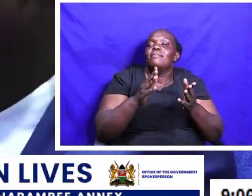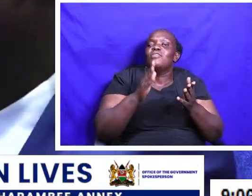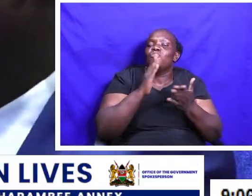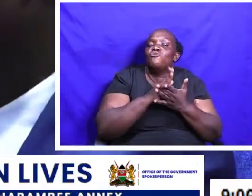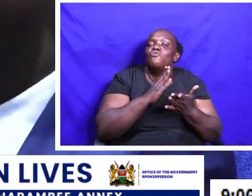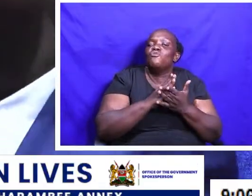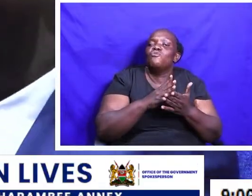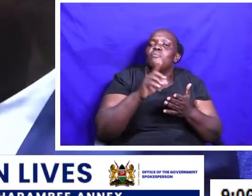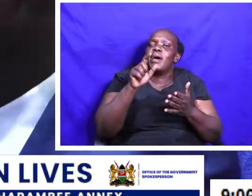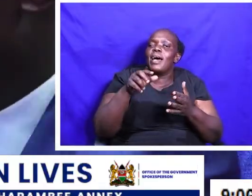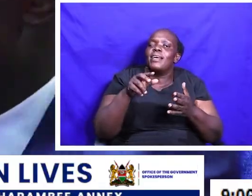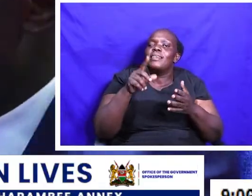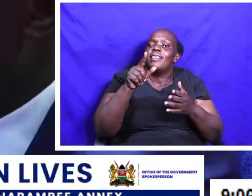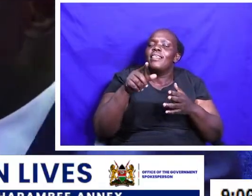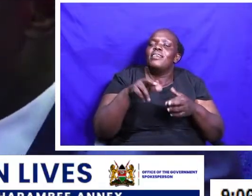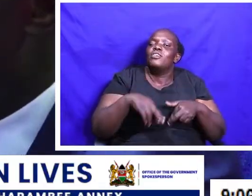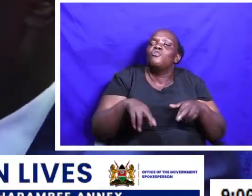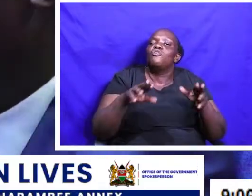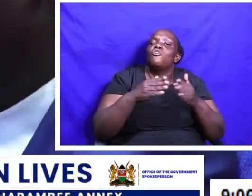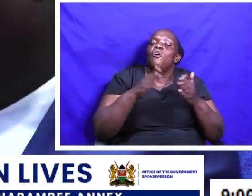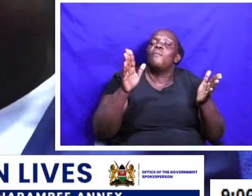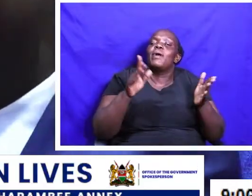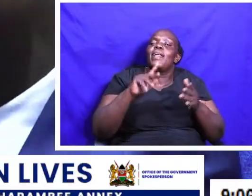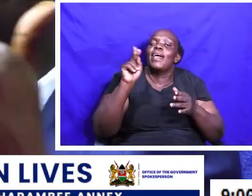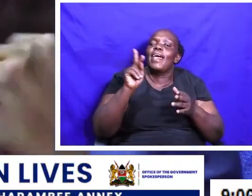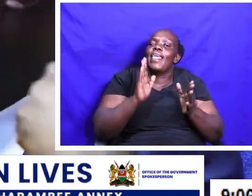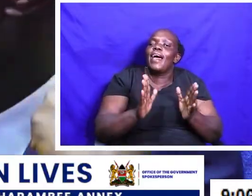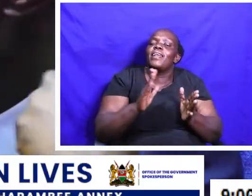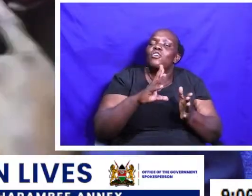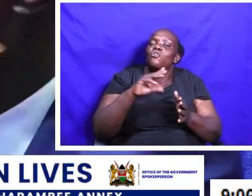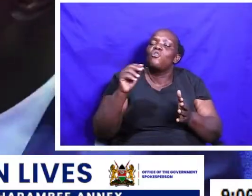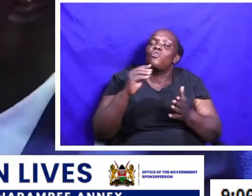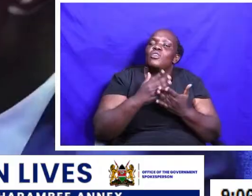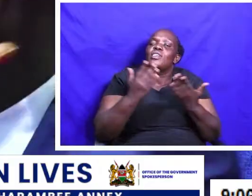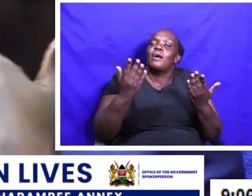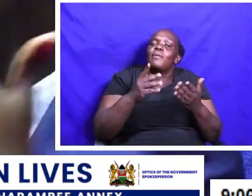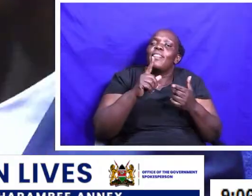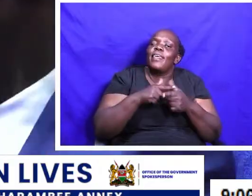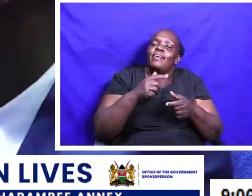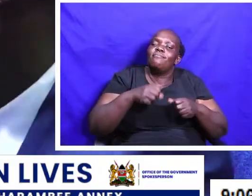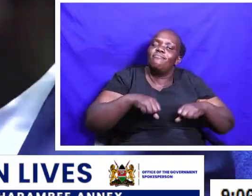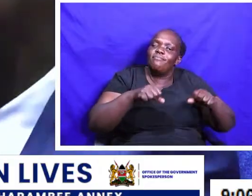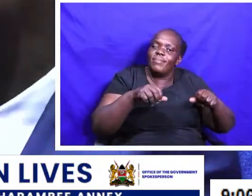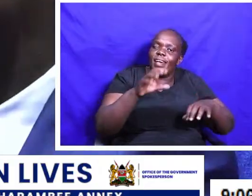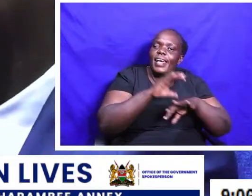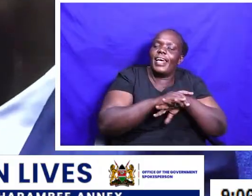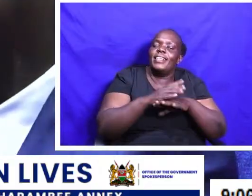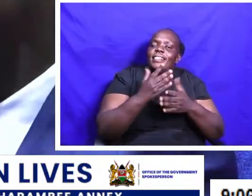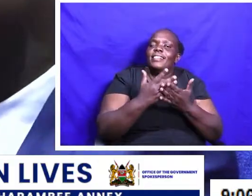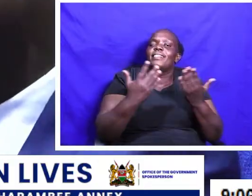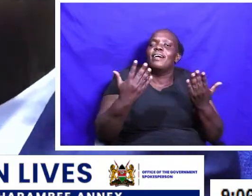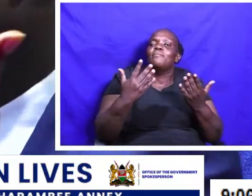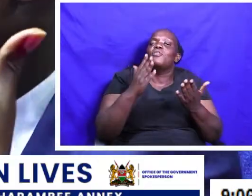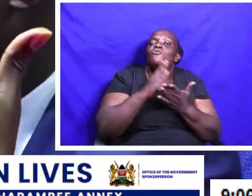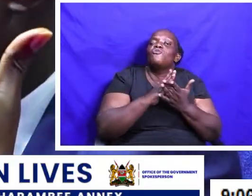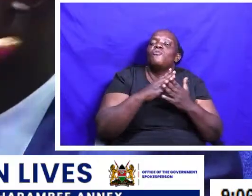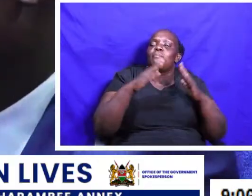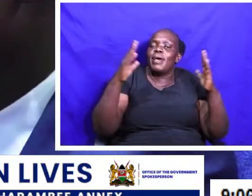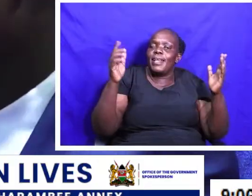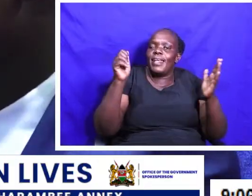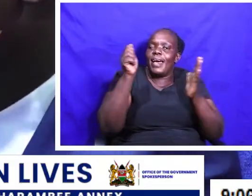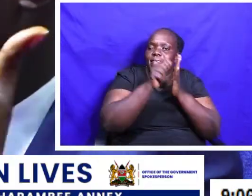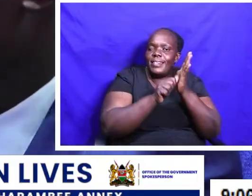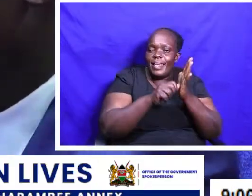ya kukula. Lazima hiyo barabara ikuwe imefunguka, mteja anaweza toka kwa nyumba aende sokoni uweze kumbeba ndio upate kitu. So that is the